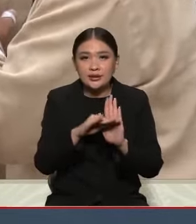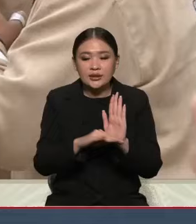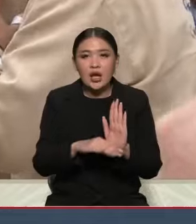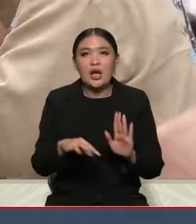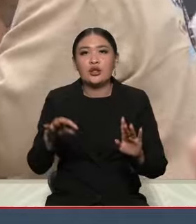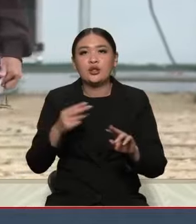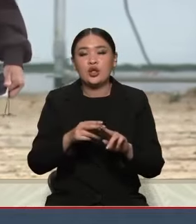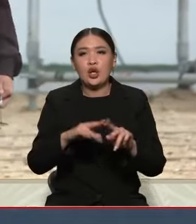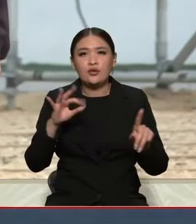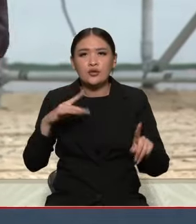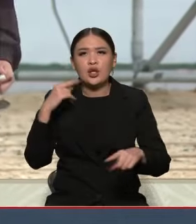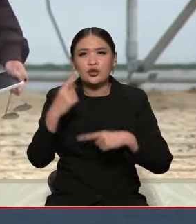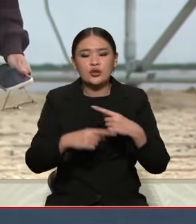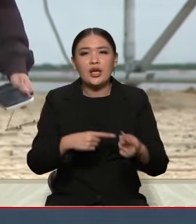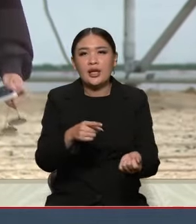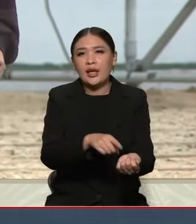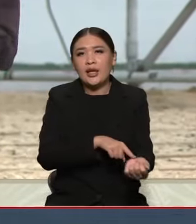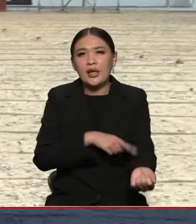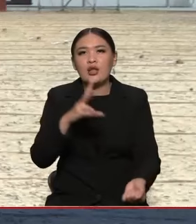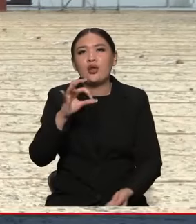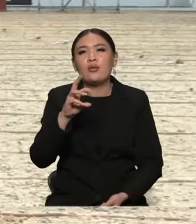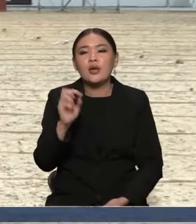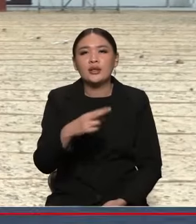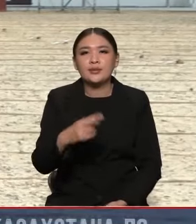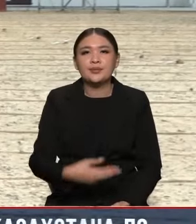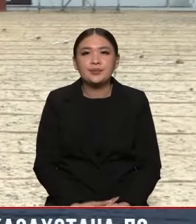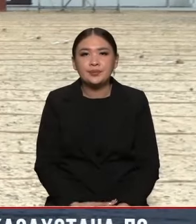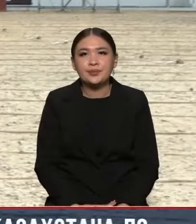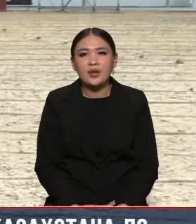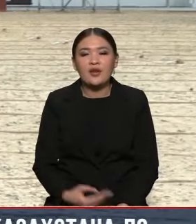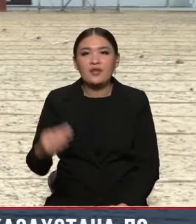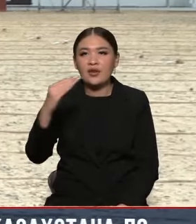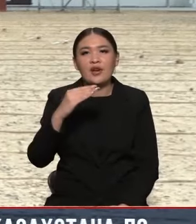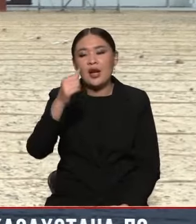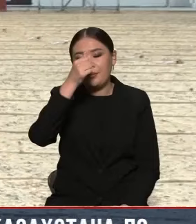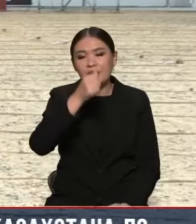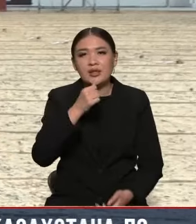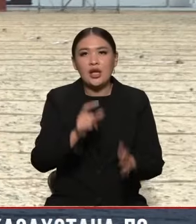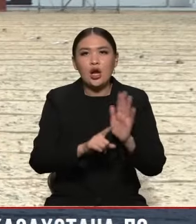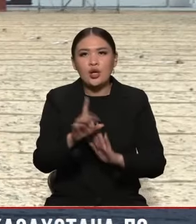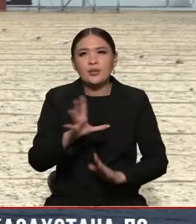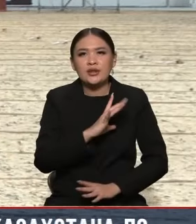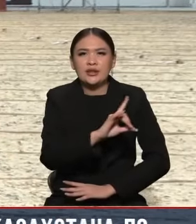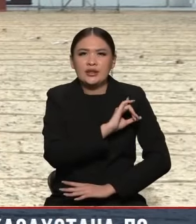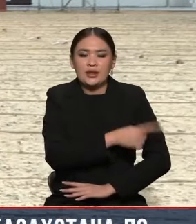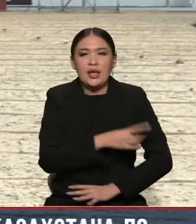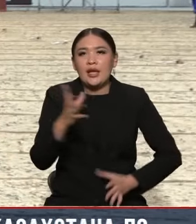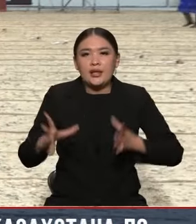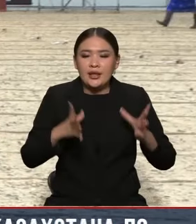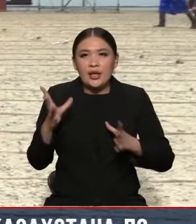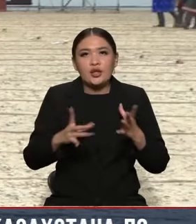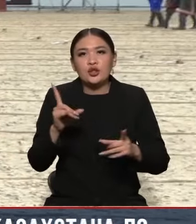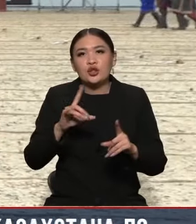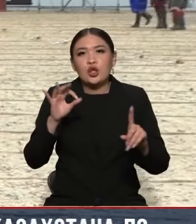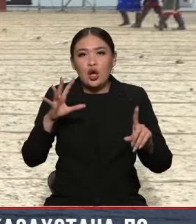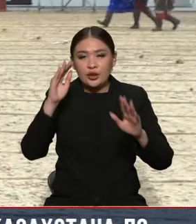из лука живет в генетической памяти намадов. С февраля месяца мы начали уже усиленно тренироваться, так как традиционная стрельба